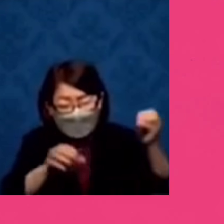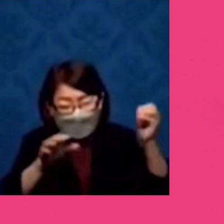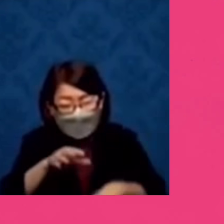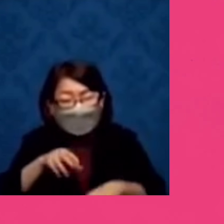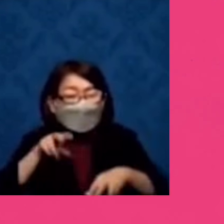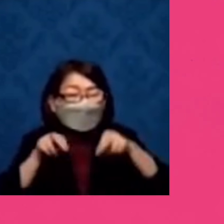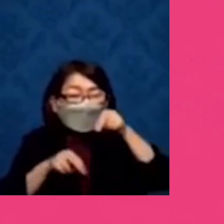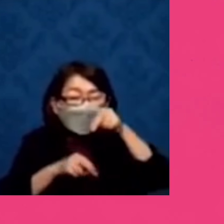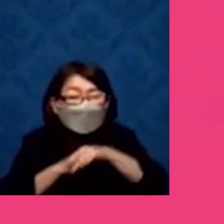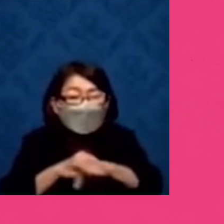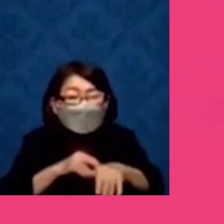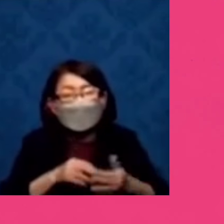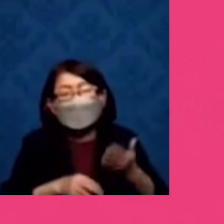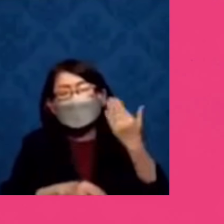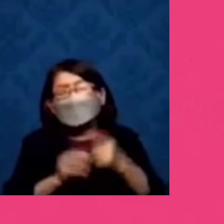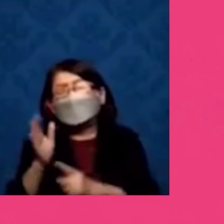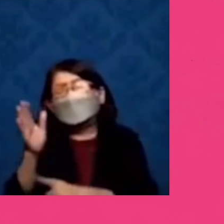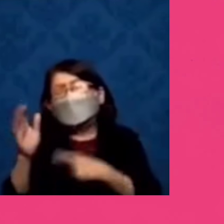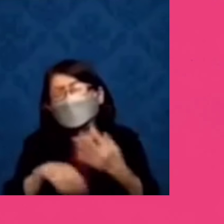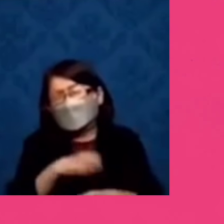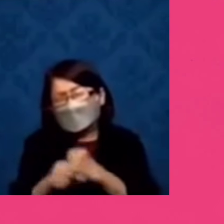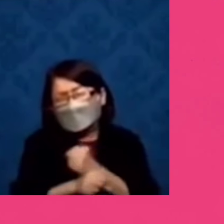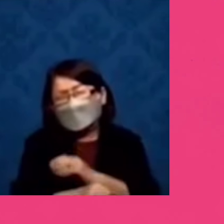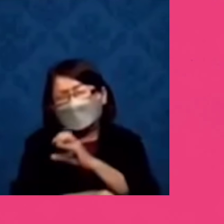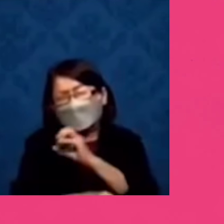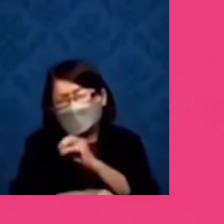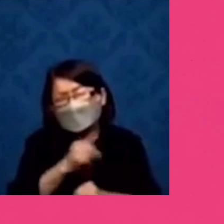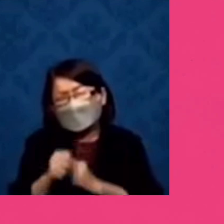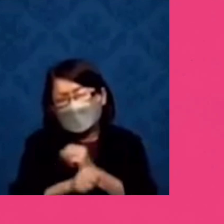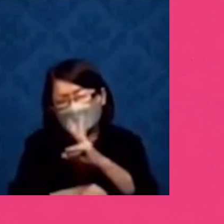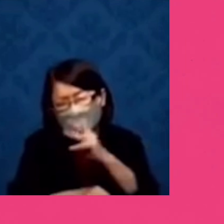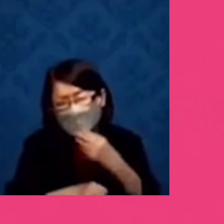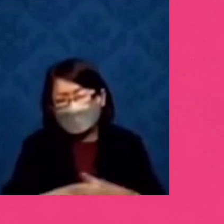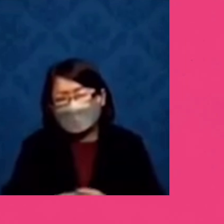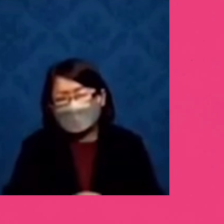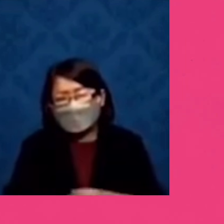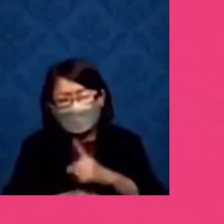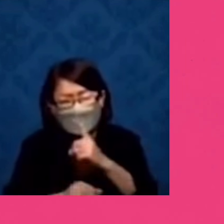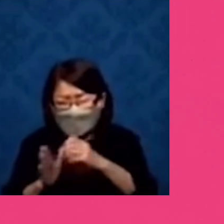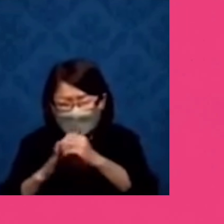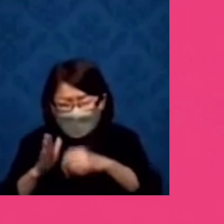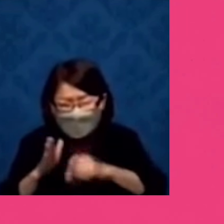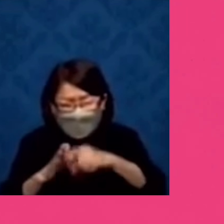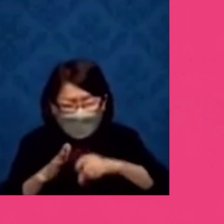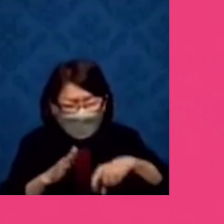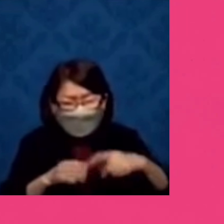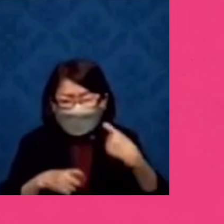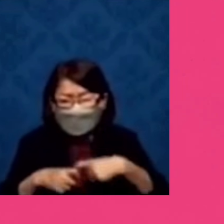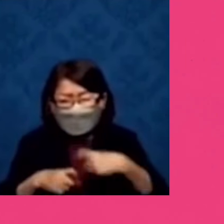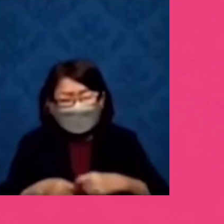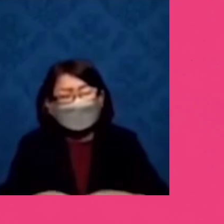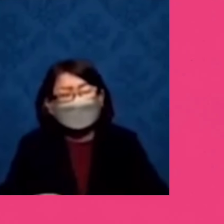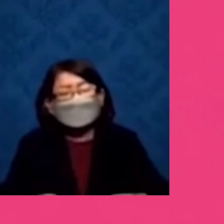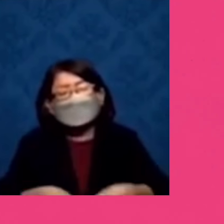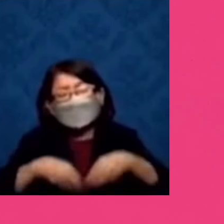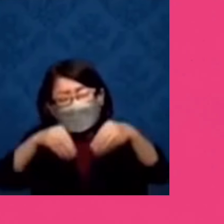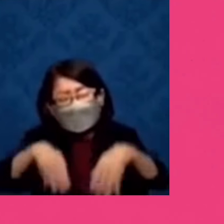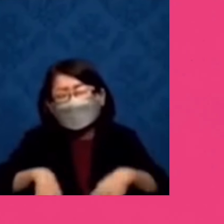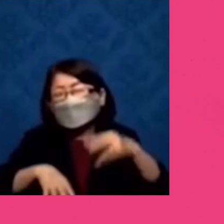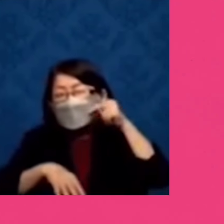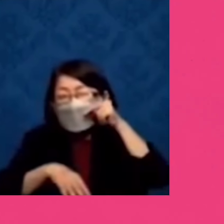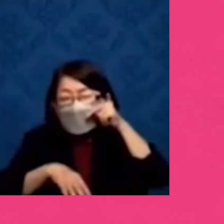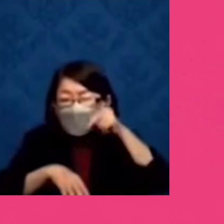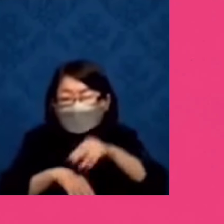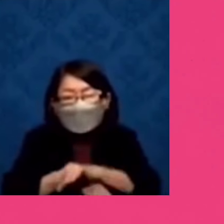นรถ650ปีมาแล้วนะครับเขาถึงไปทิ้งอ่ะเพราะมันซ่อมไม่ไหวแล้วก็ไปใช้ประโยชน์อย่างอื่นนะไปทำปาก